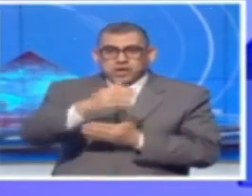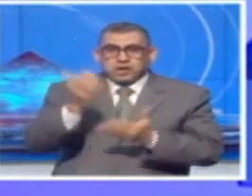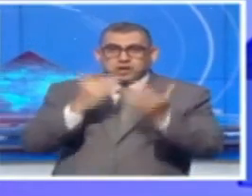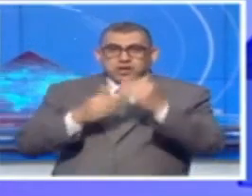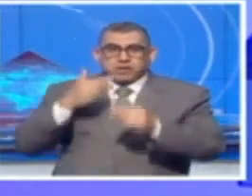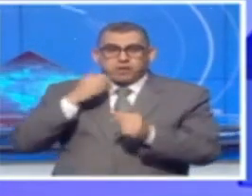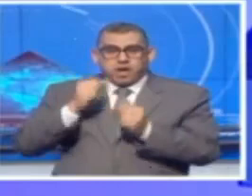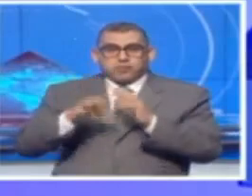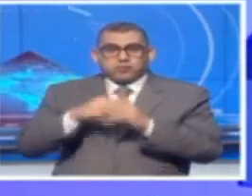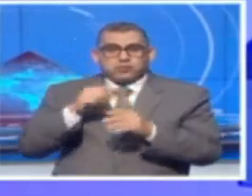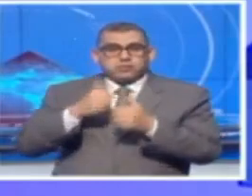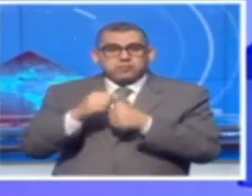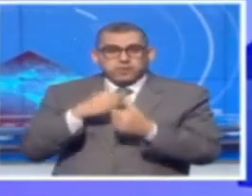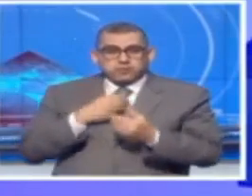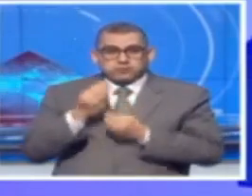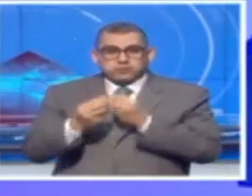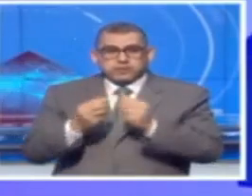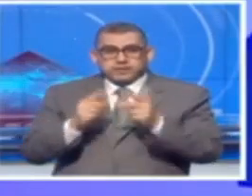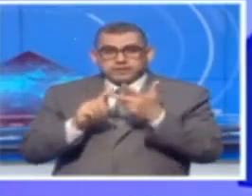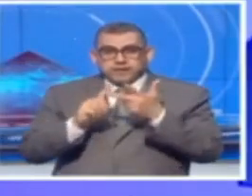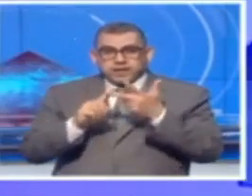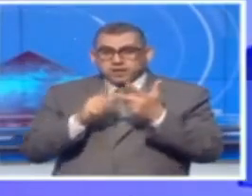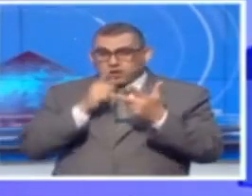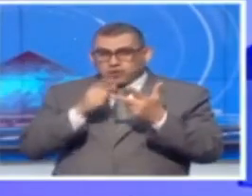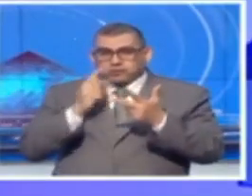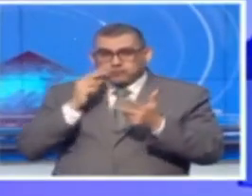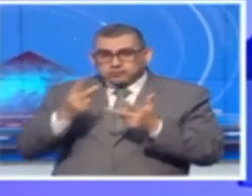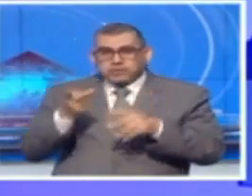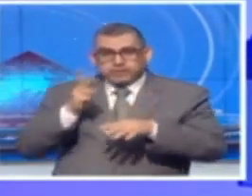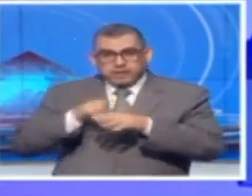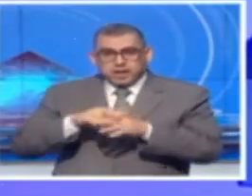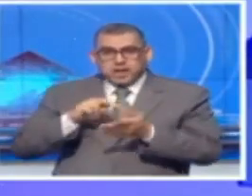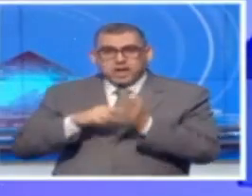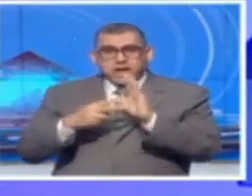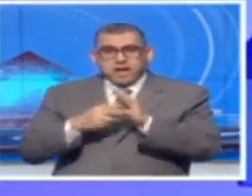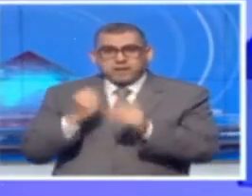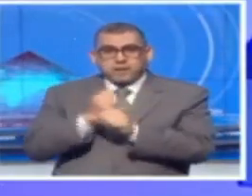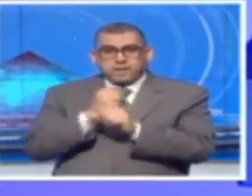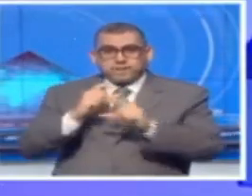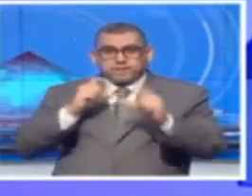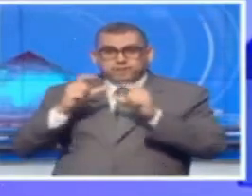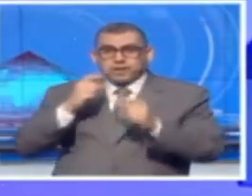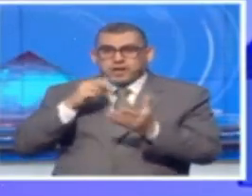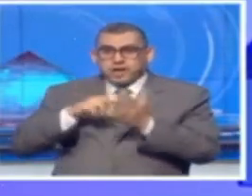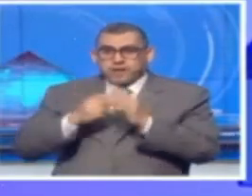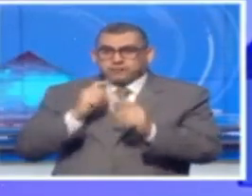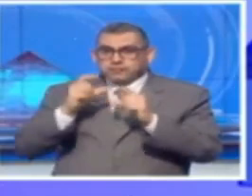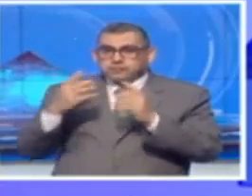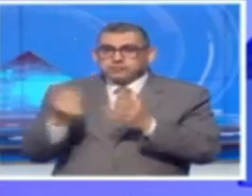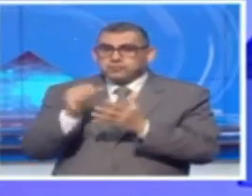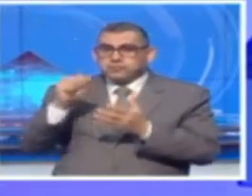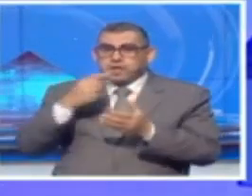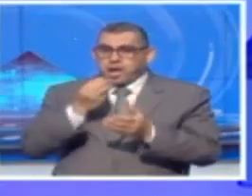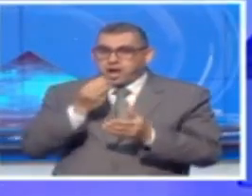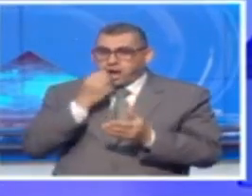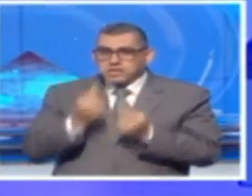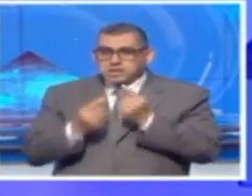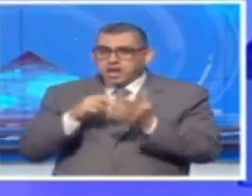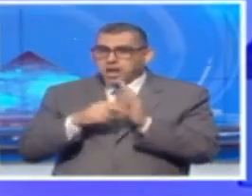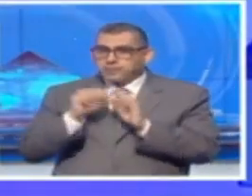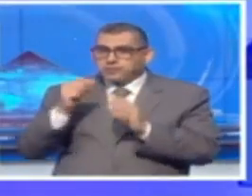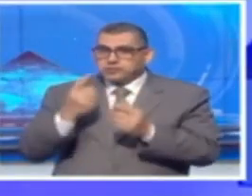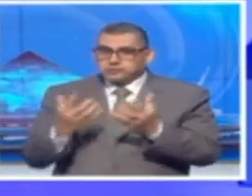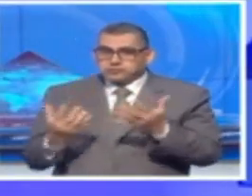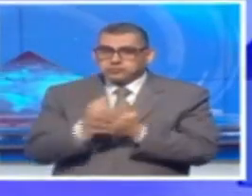للطاقة وأيضا مصدرة. ثالثا، إعادة النظر في فرص تعامل البنوك وأدواتها ومنتجاتها مع القطاعات الغذائية والزراعية